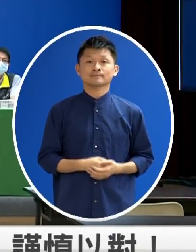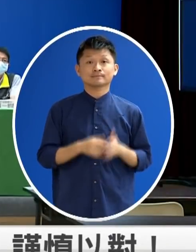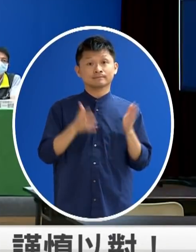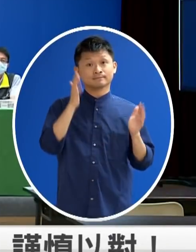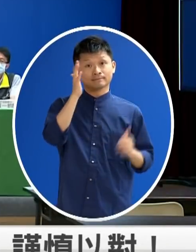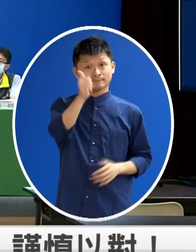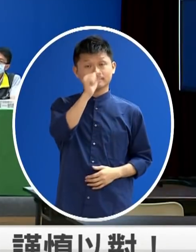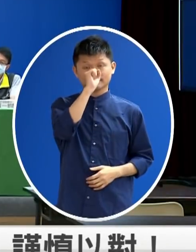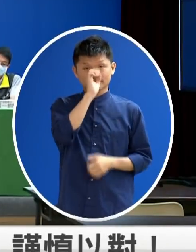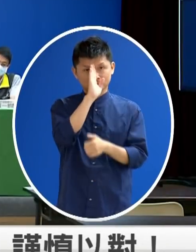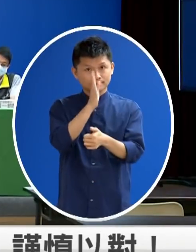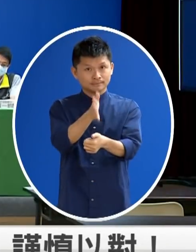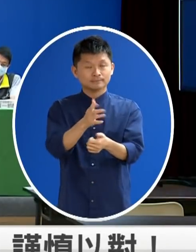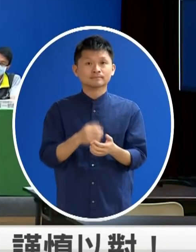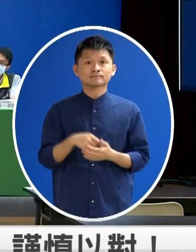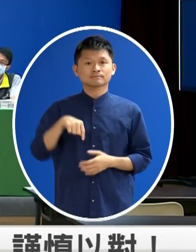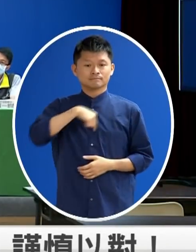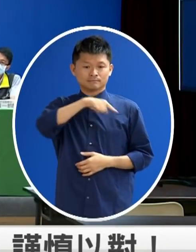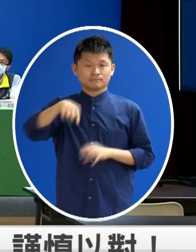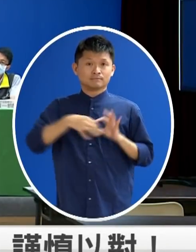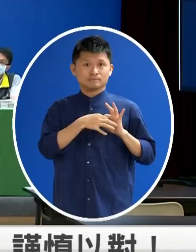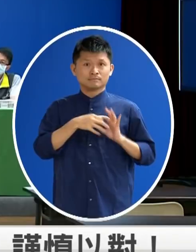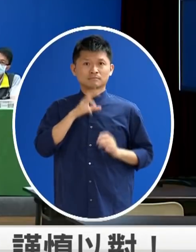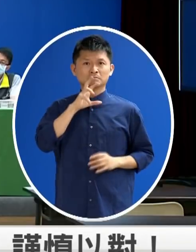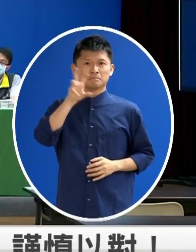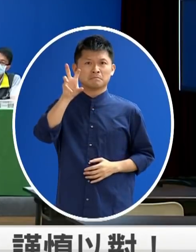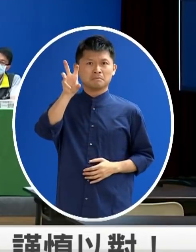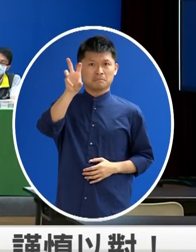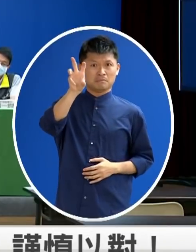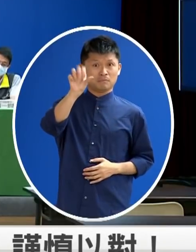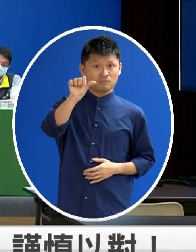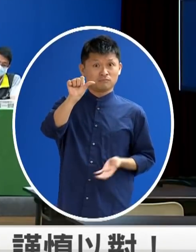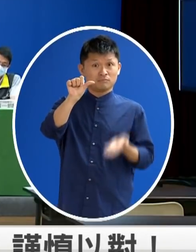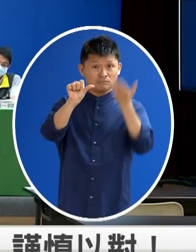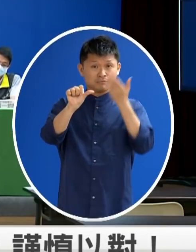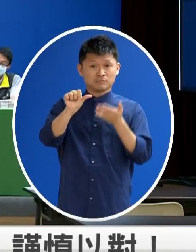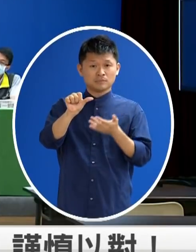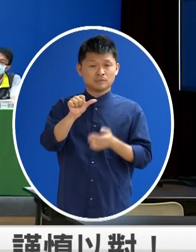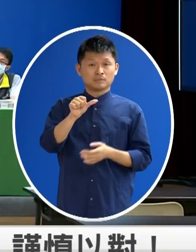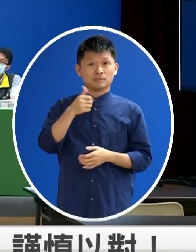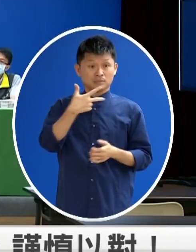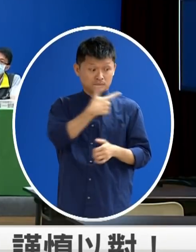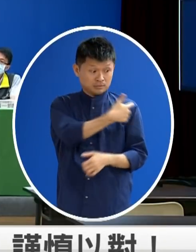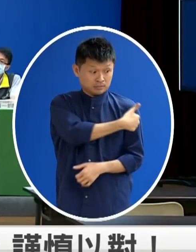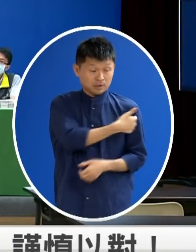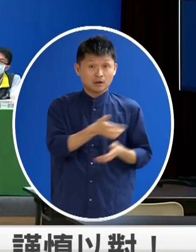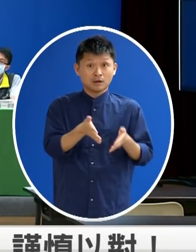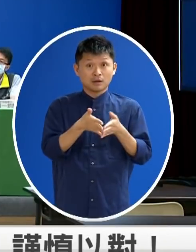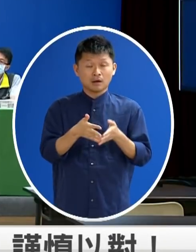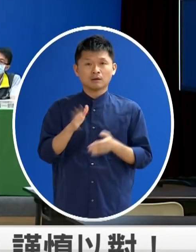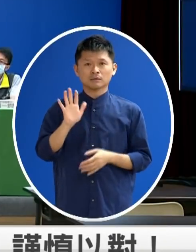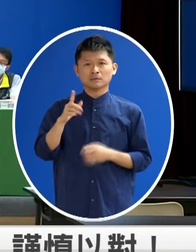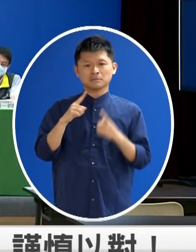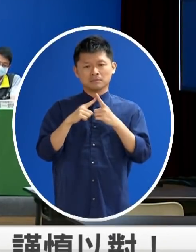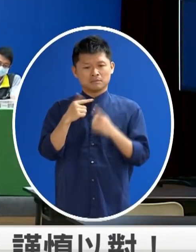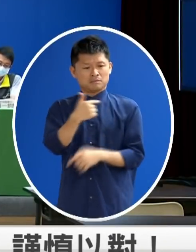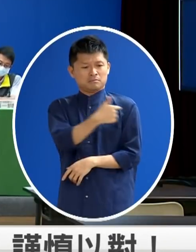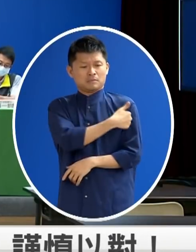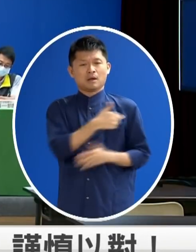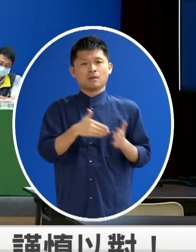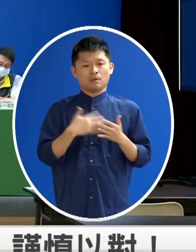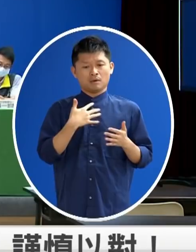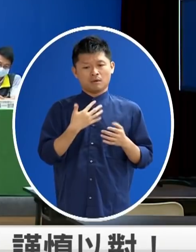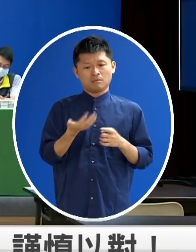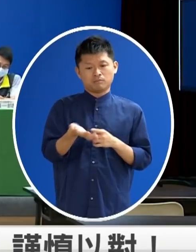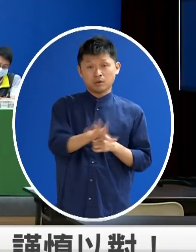长官好，想请教一下，因为大家也很关心说这个85岁以上的长者打疫苗，但是呢，却有几位是在注射后出现死亡的这个